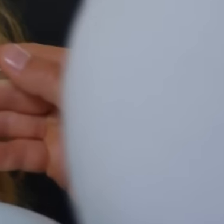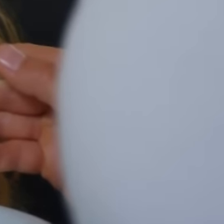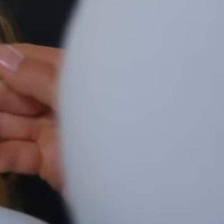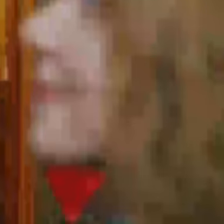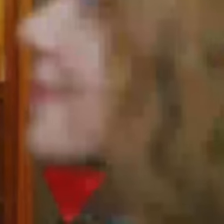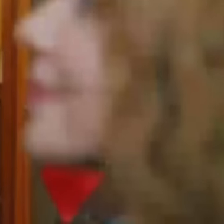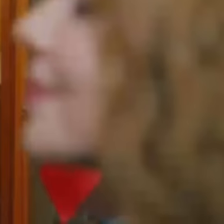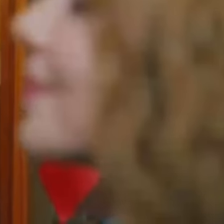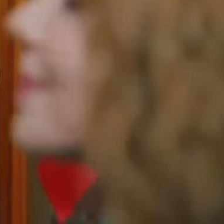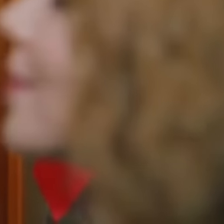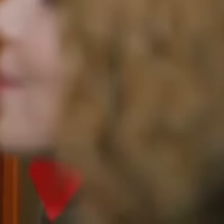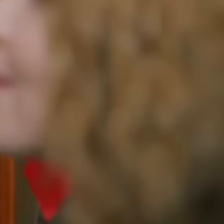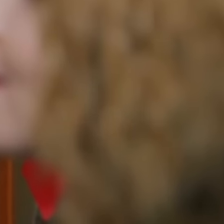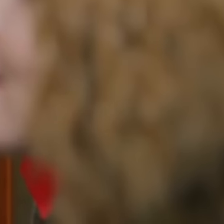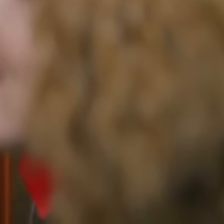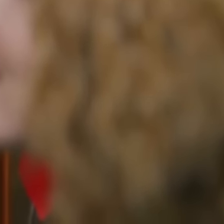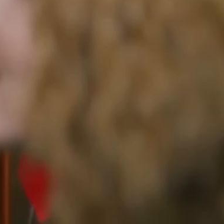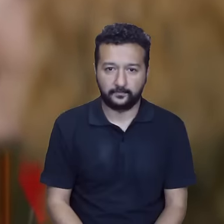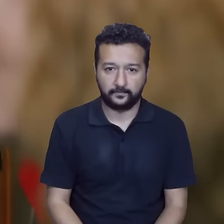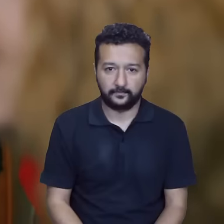Yedireceği sırada Adile ile Münir içeri girdi.